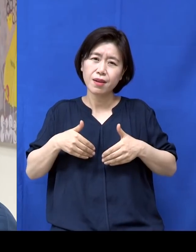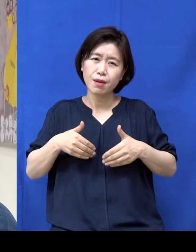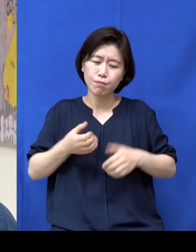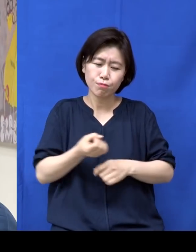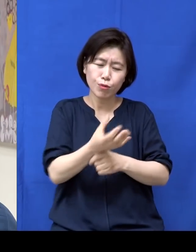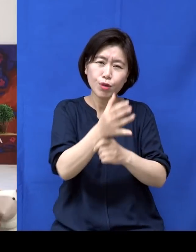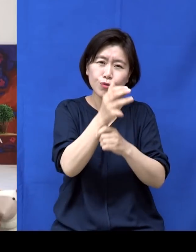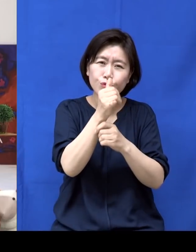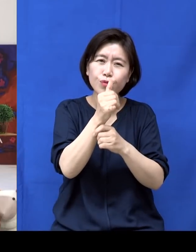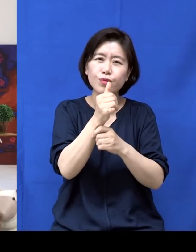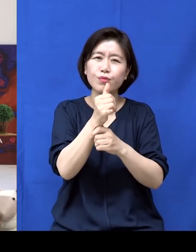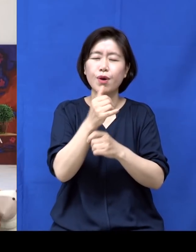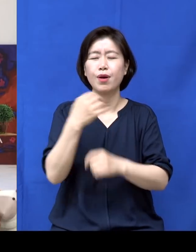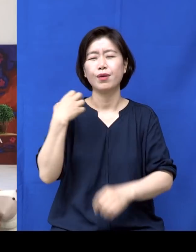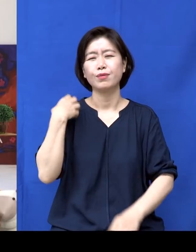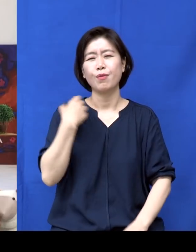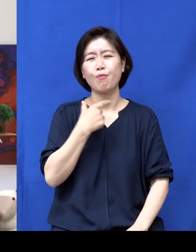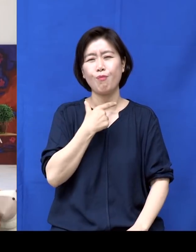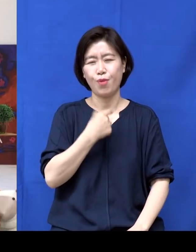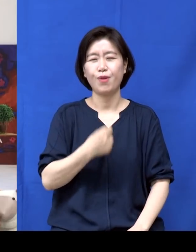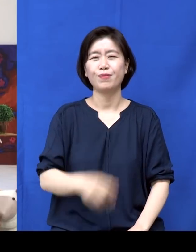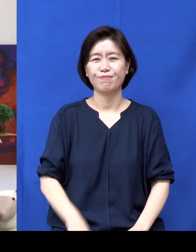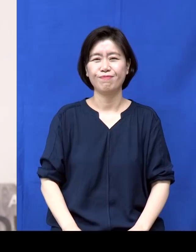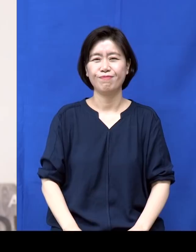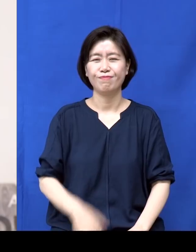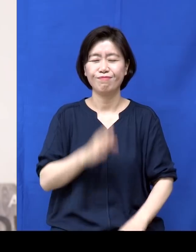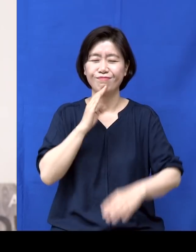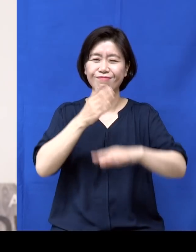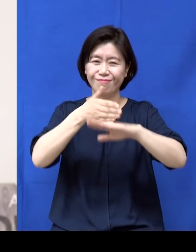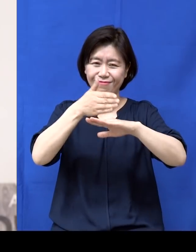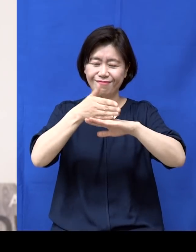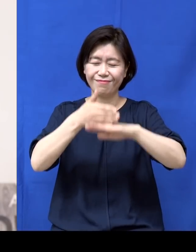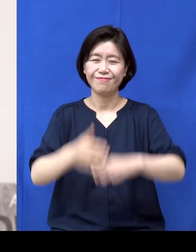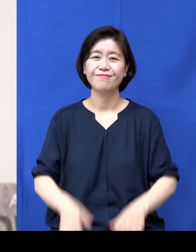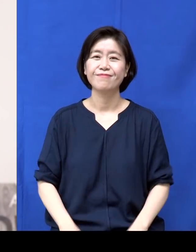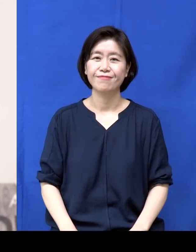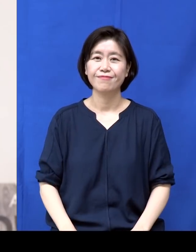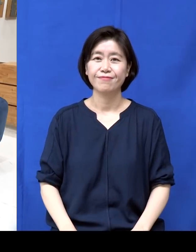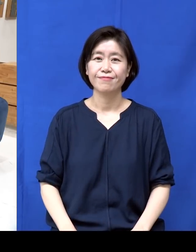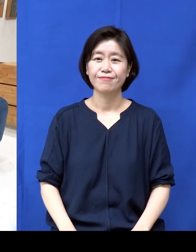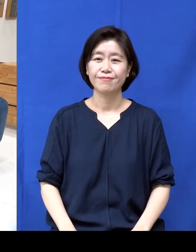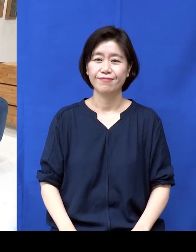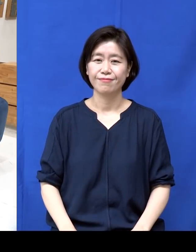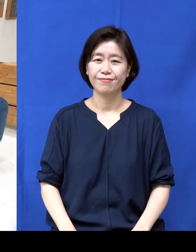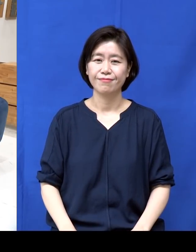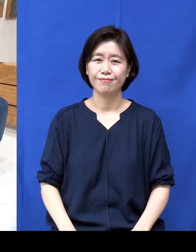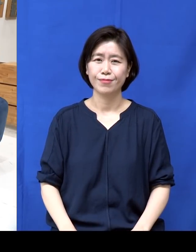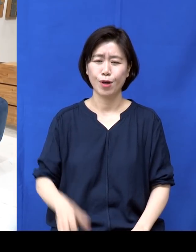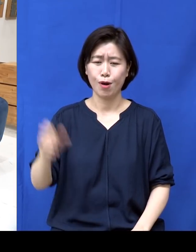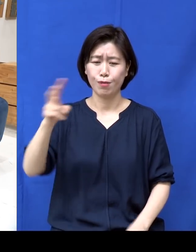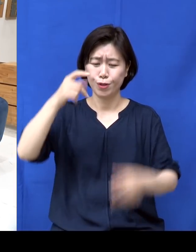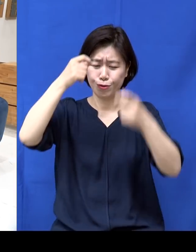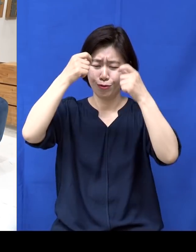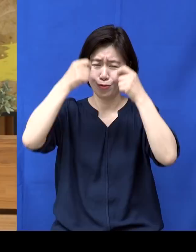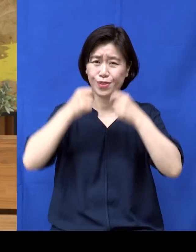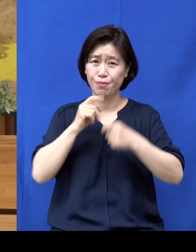싶다. 그래서 그런 다짐을 주셔가지고 오늘 너무 감사했어요. 예, 네. 아, 이거 끝나가는 게 눈물 나게 하세요.